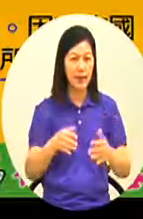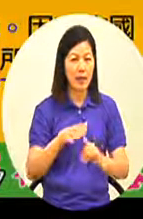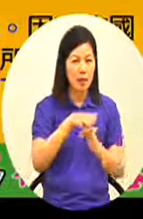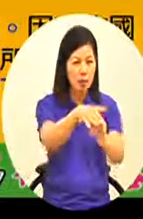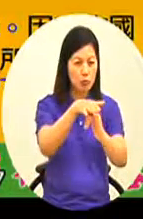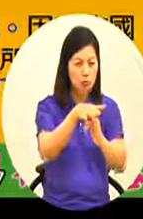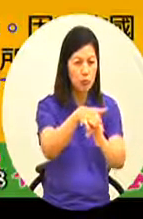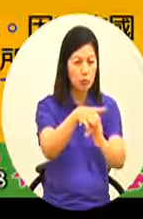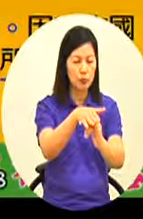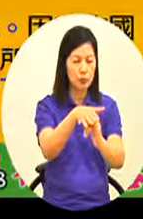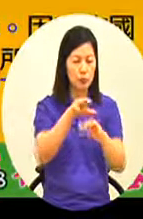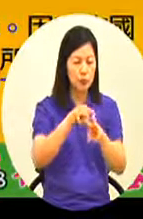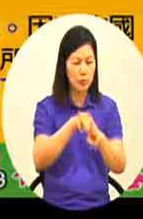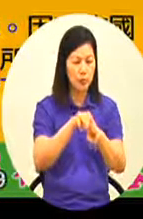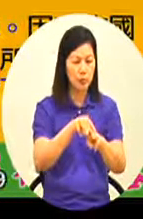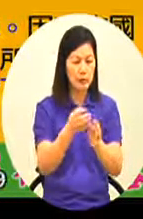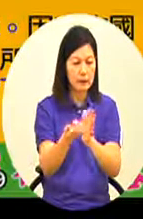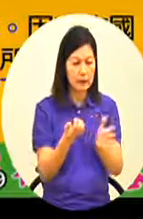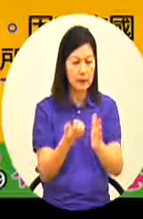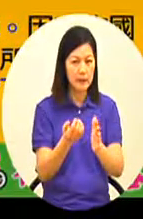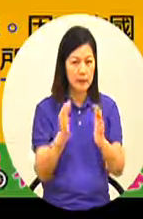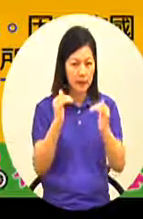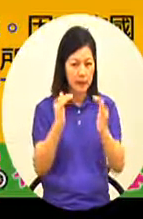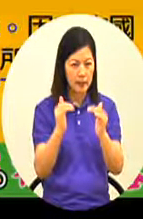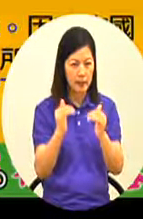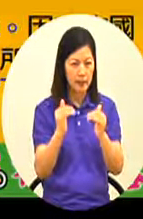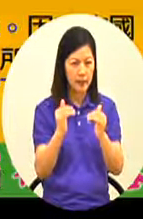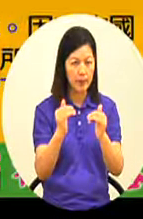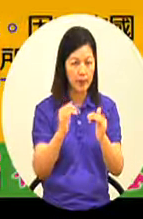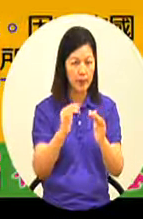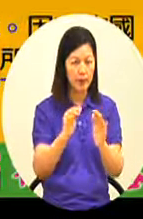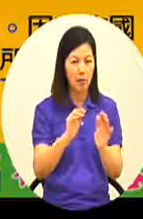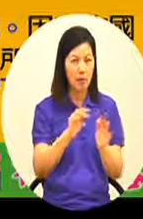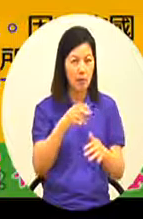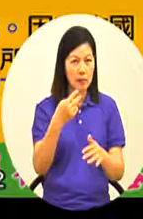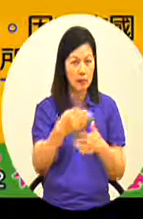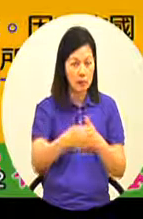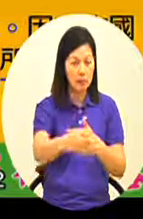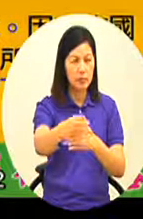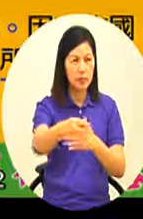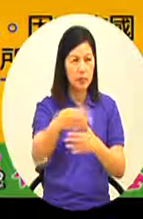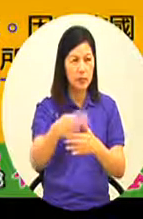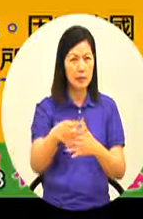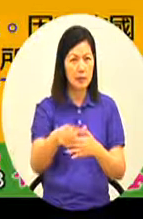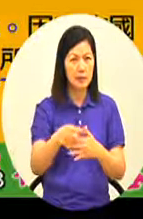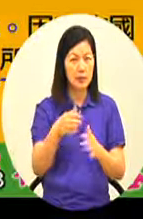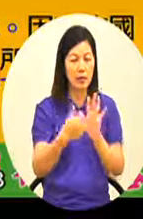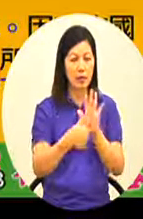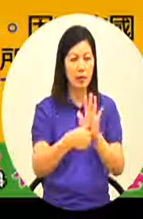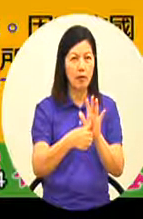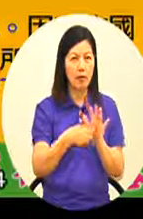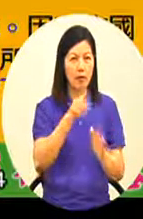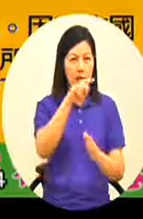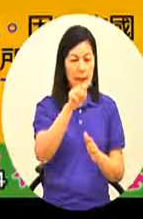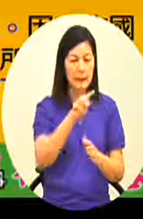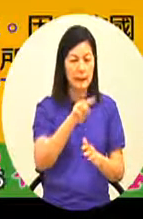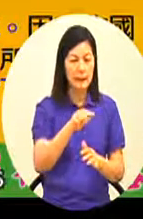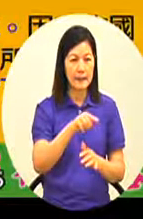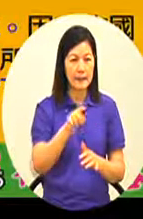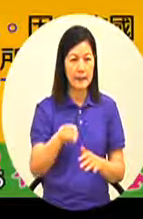前举行仪式，称为奠礼。 可分为家电跟宫